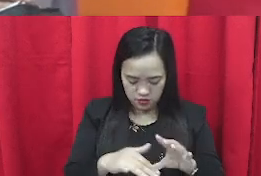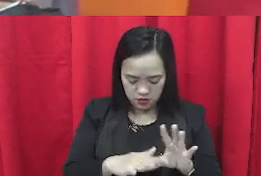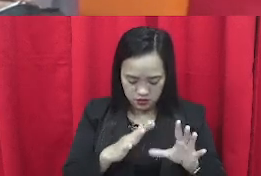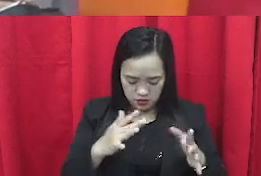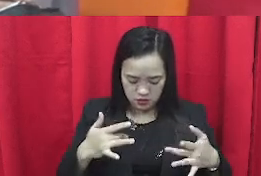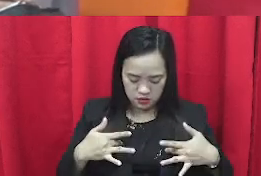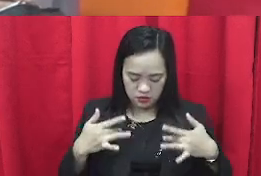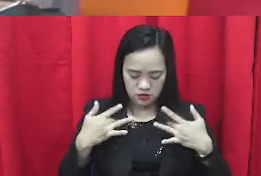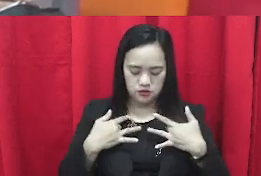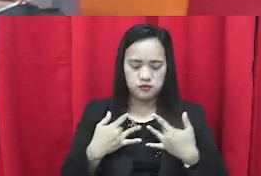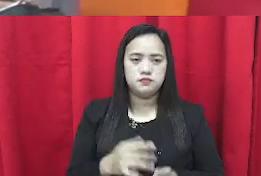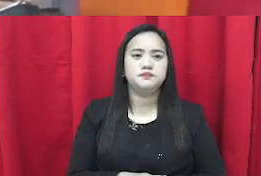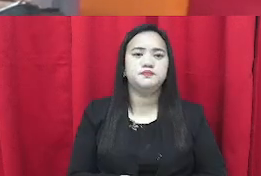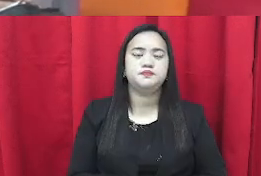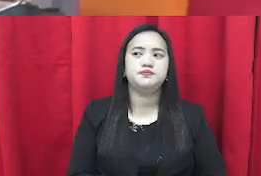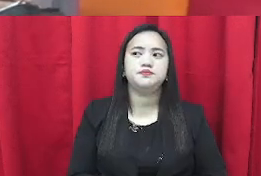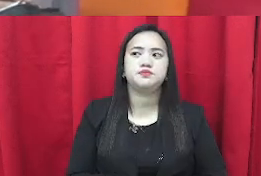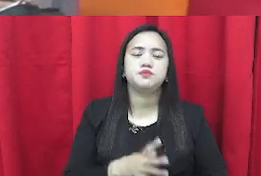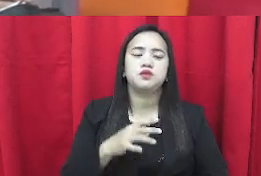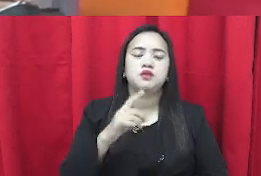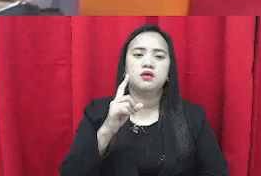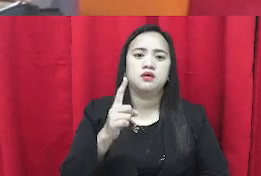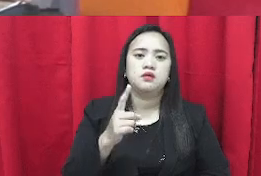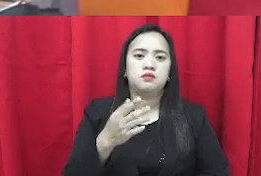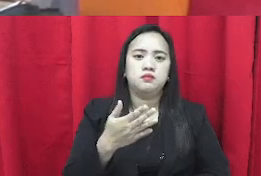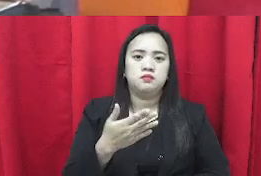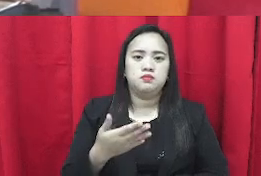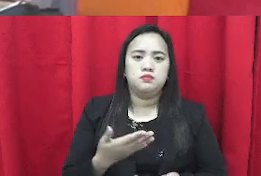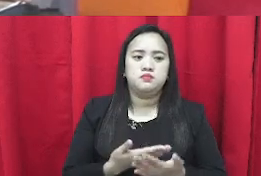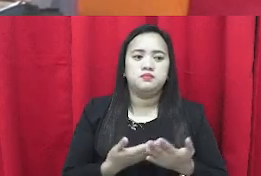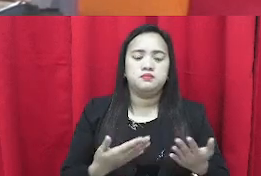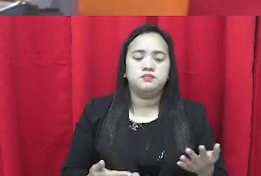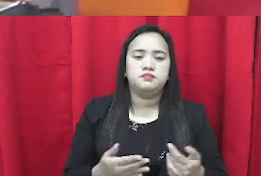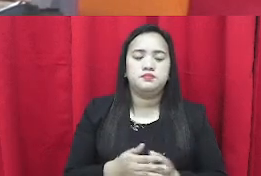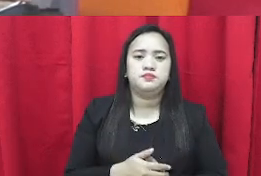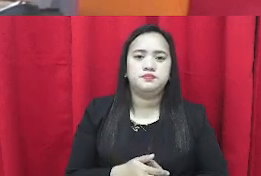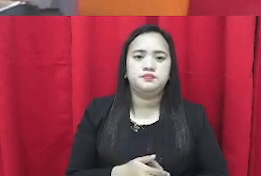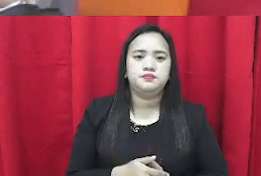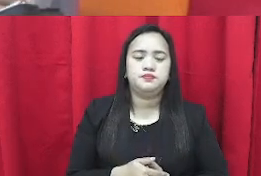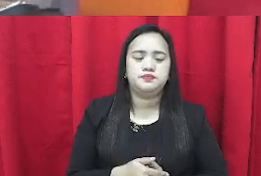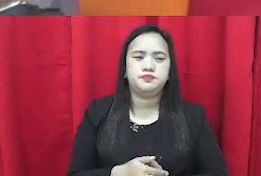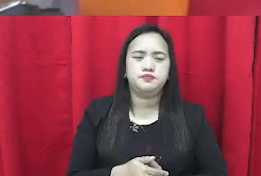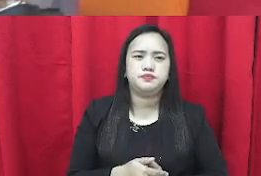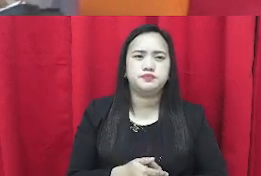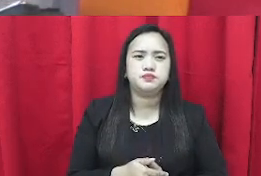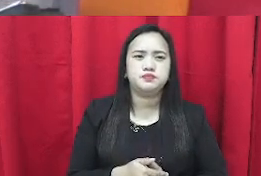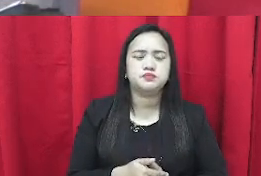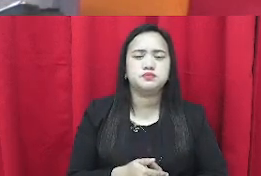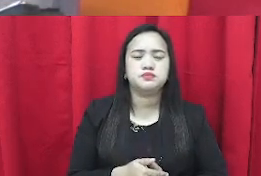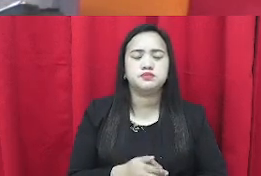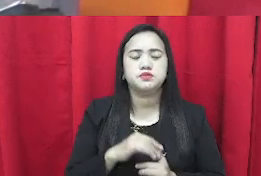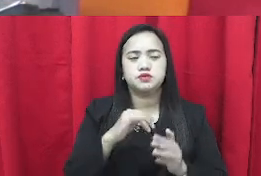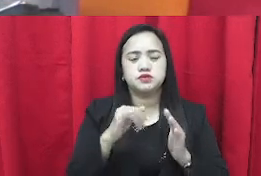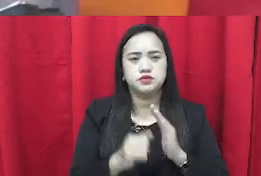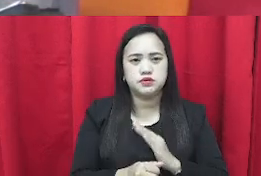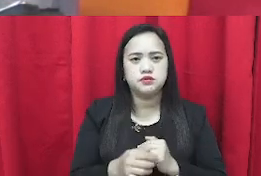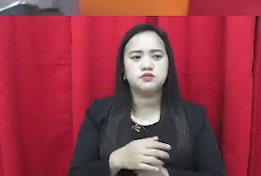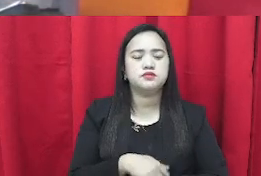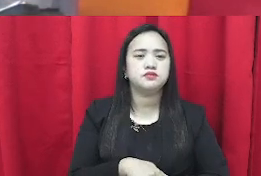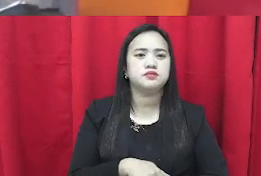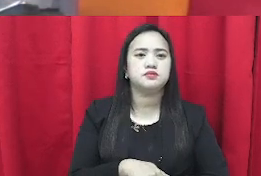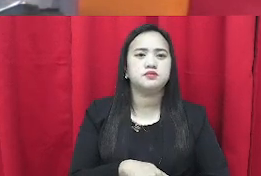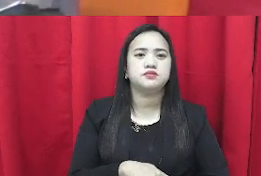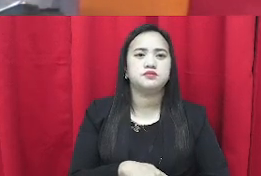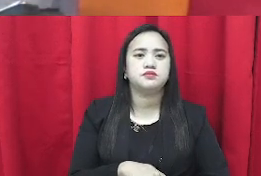kapatid ah ang isa sa pinakamahirap na buhay ng isang sundalo yung ah palitan mo ang iyong